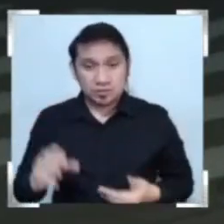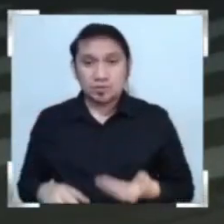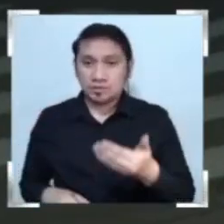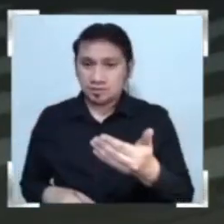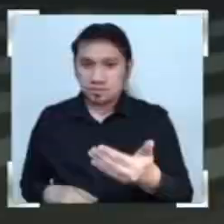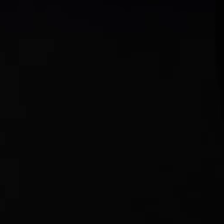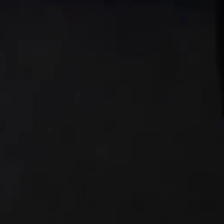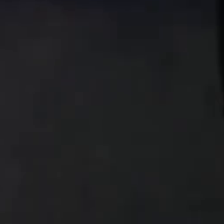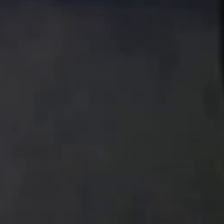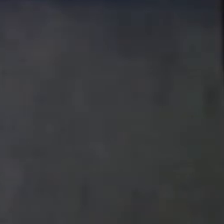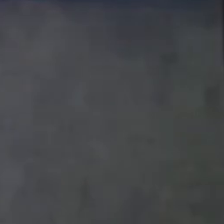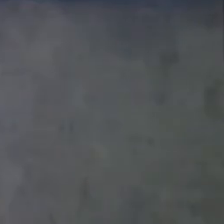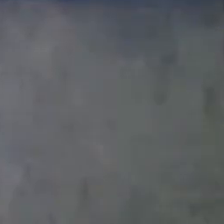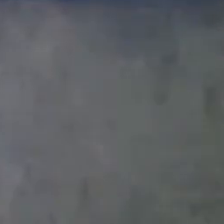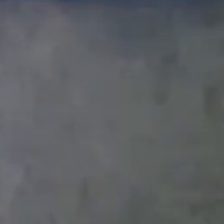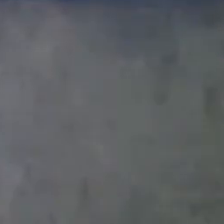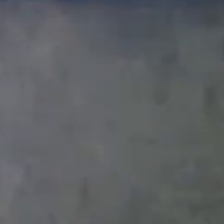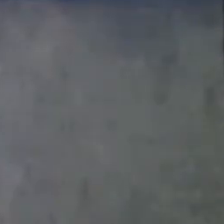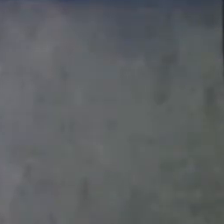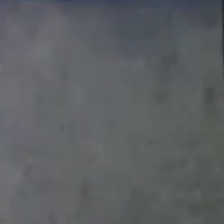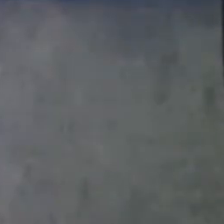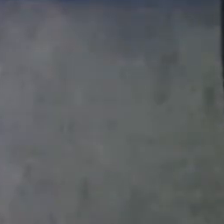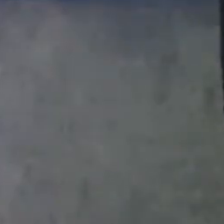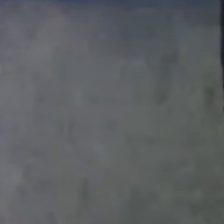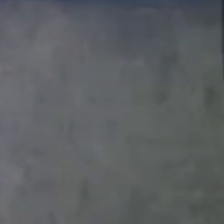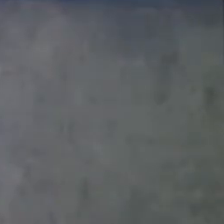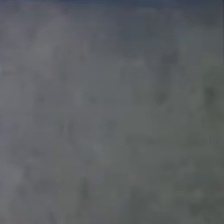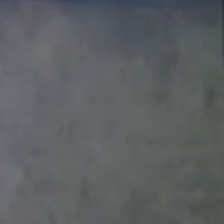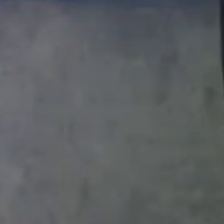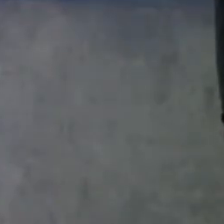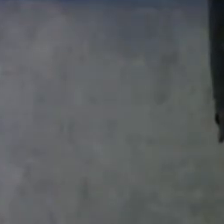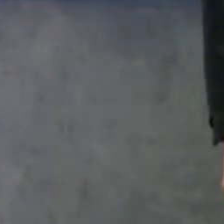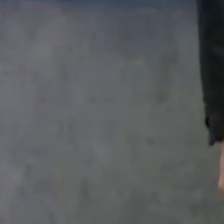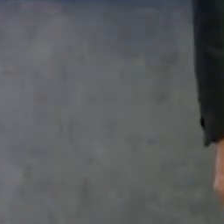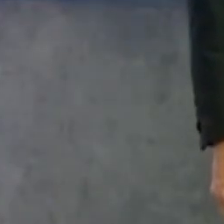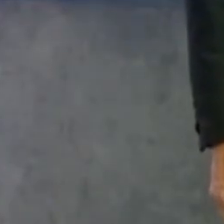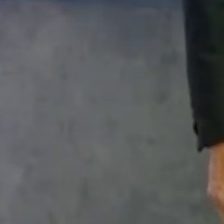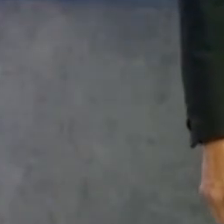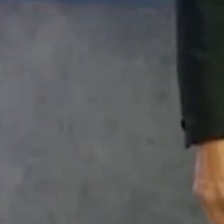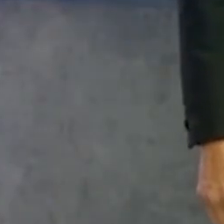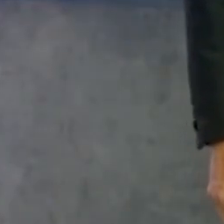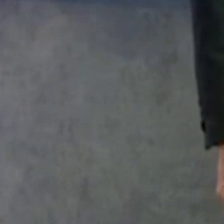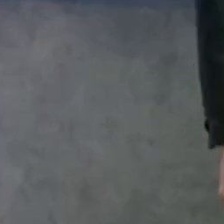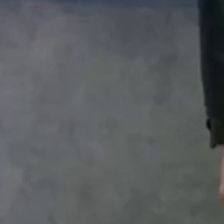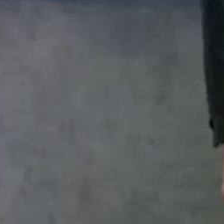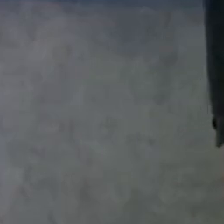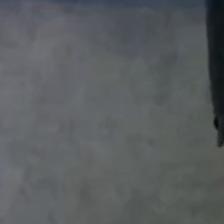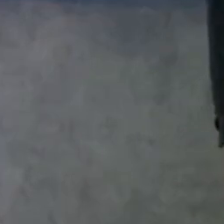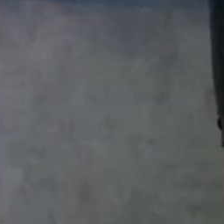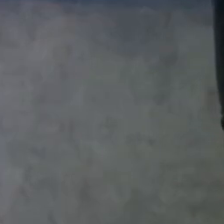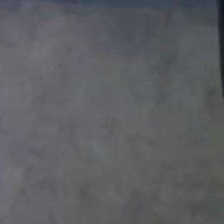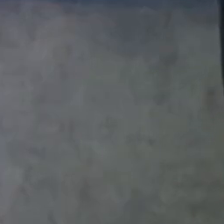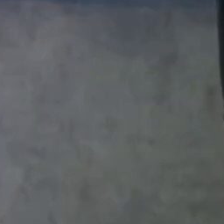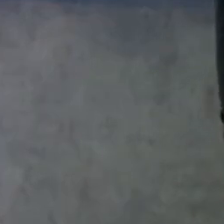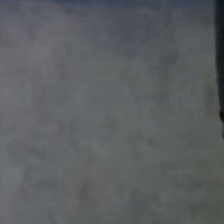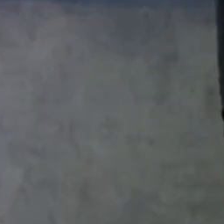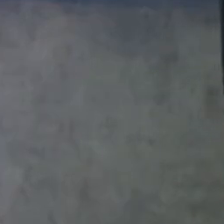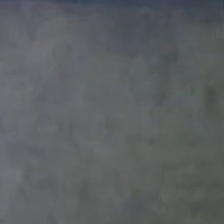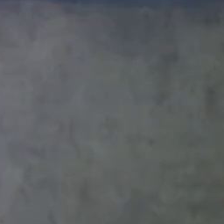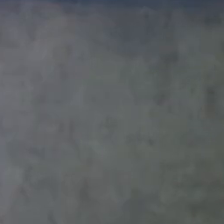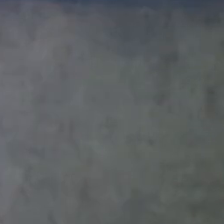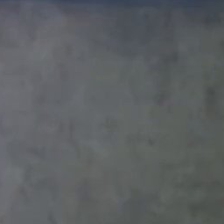saksi. Mga Igan, saksi ang unang pasok ng mga balita. Maaaring mapanood ang saksi at ang iba pang GMA Newscast sa